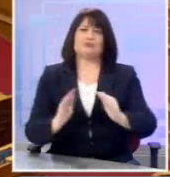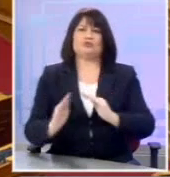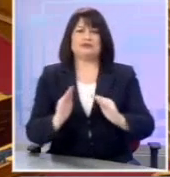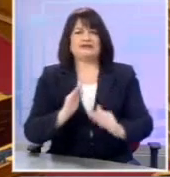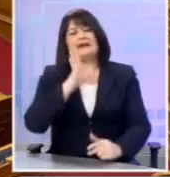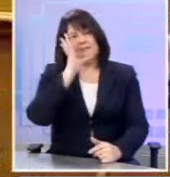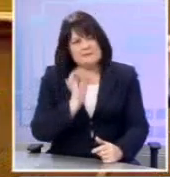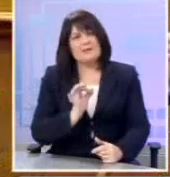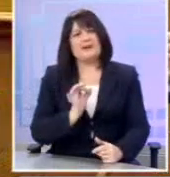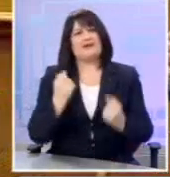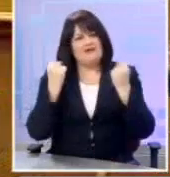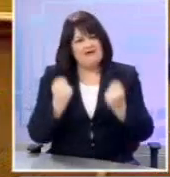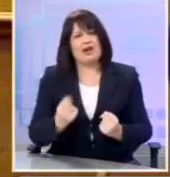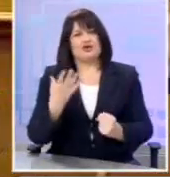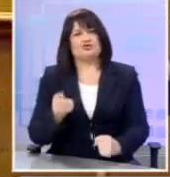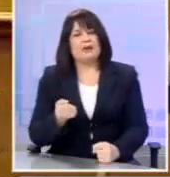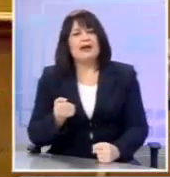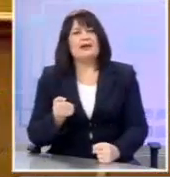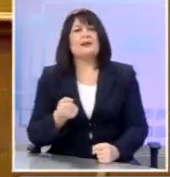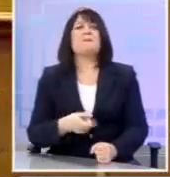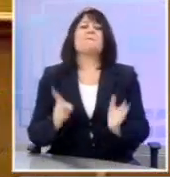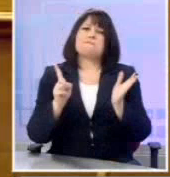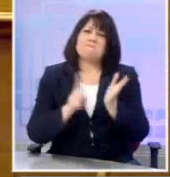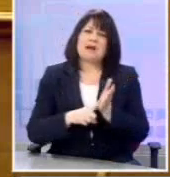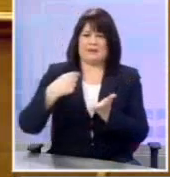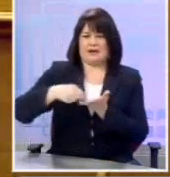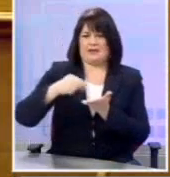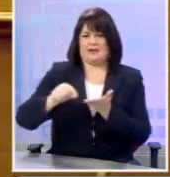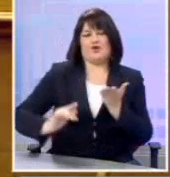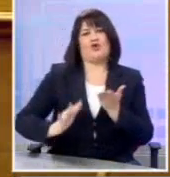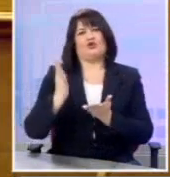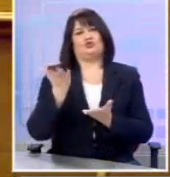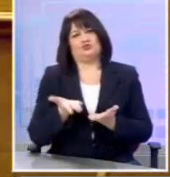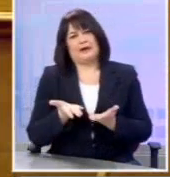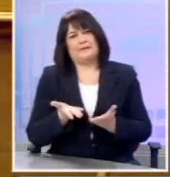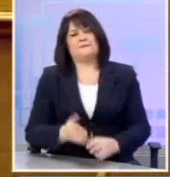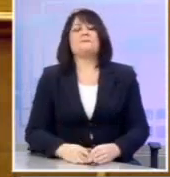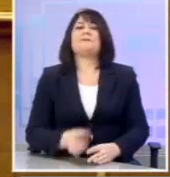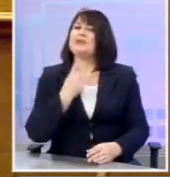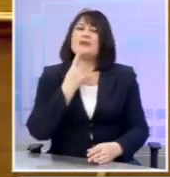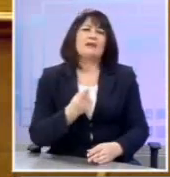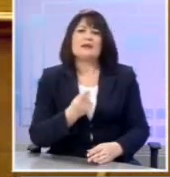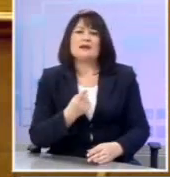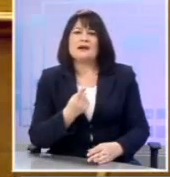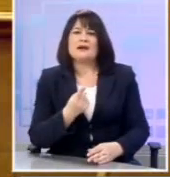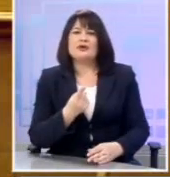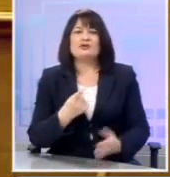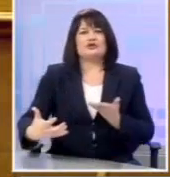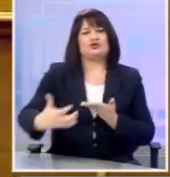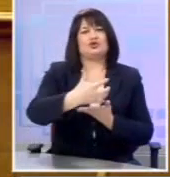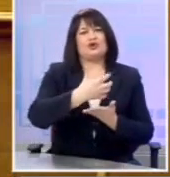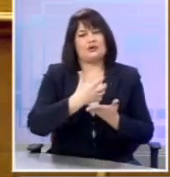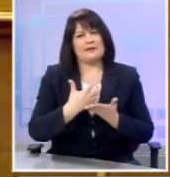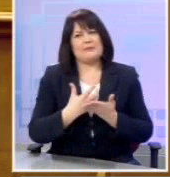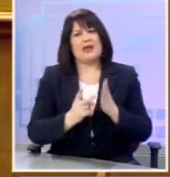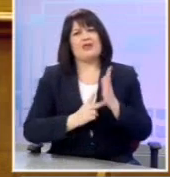πράγματι υπάρχουν επιβαρύνσεις, τις οποίες πρέπει να διορθώσουμε, και αναφέρομαι σε αυτούς που έχουν εισόδημα